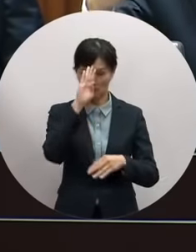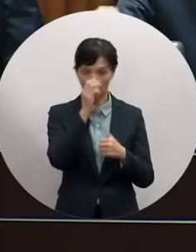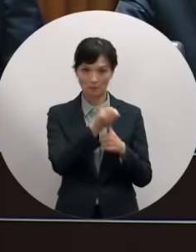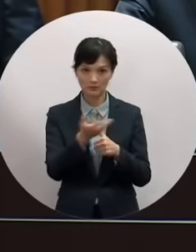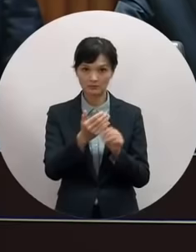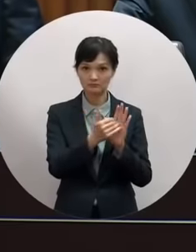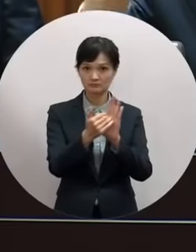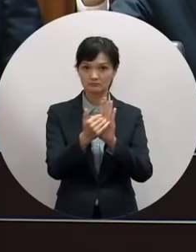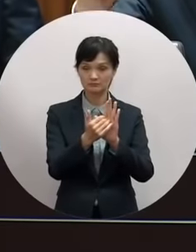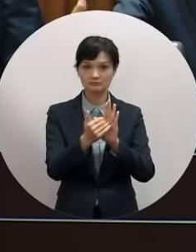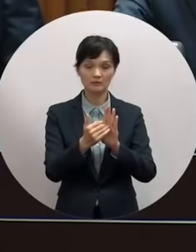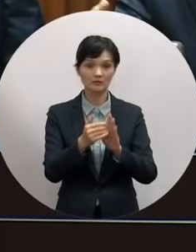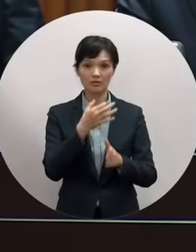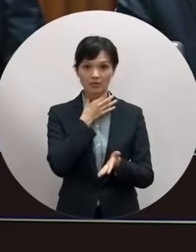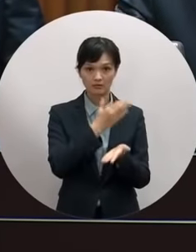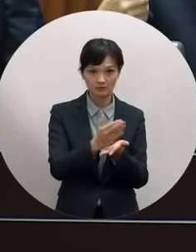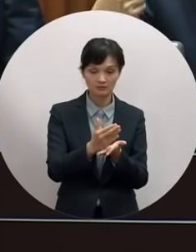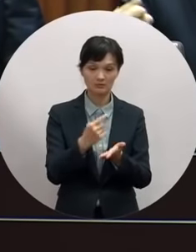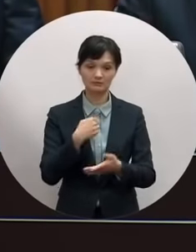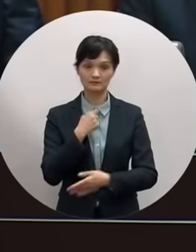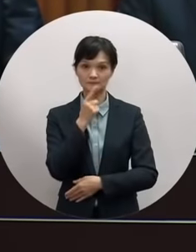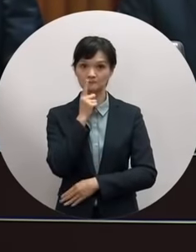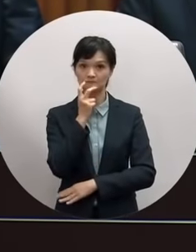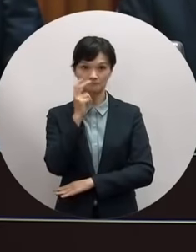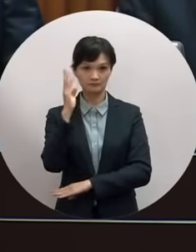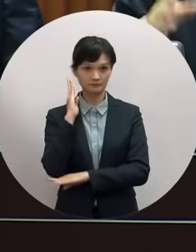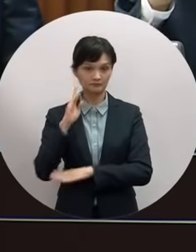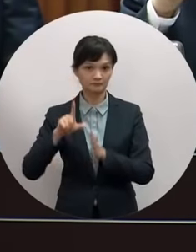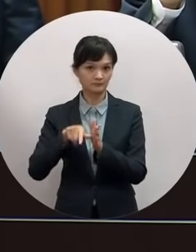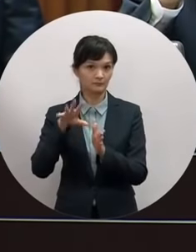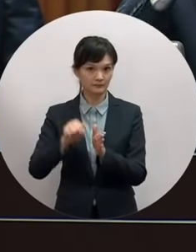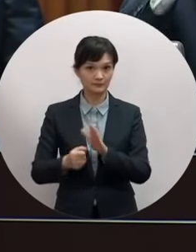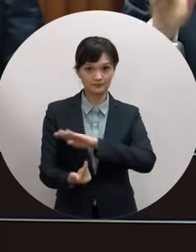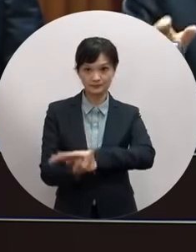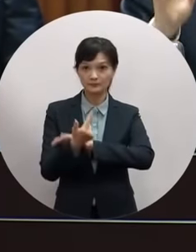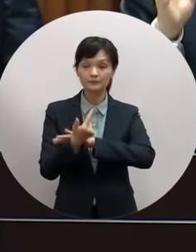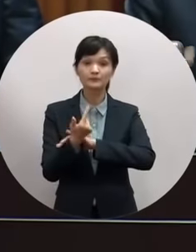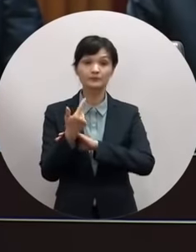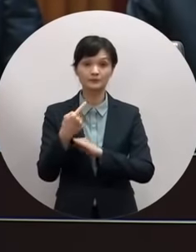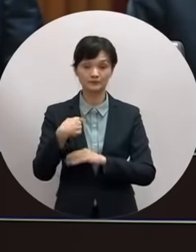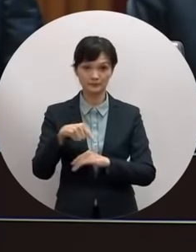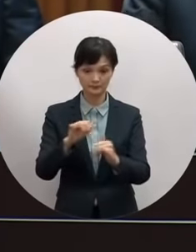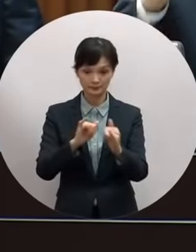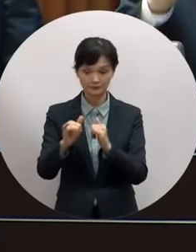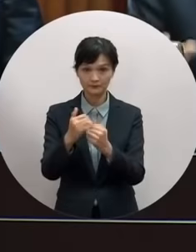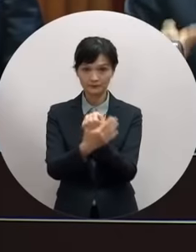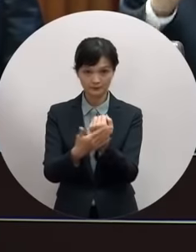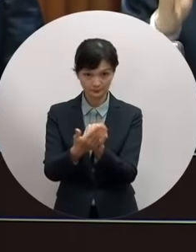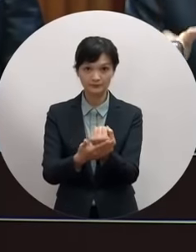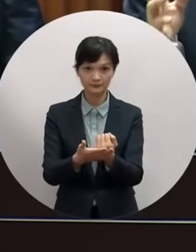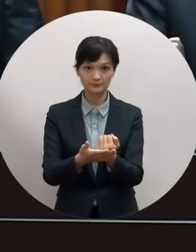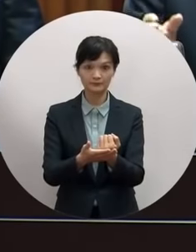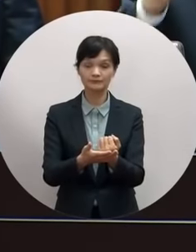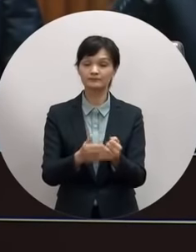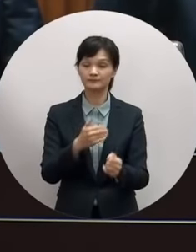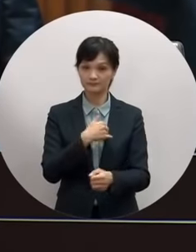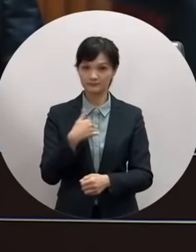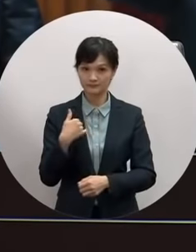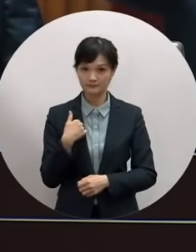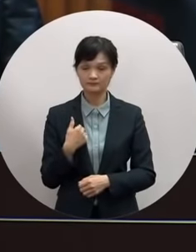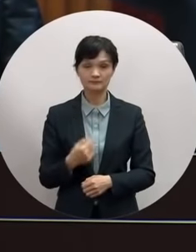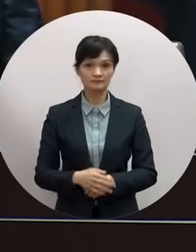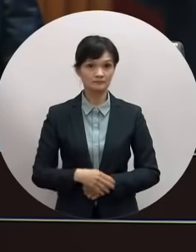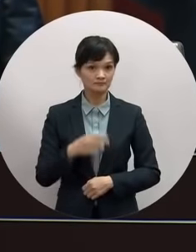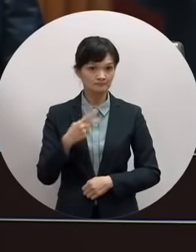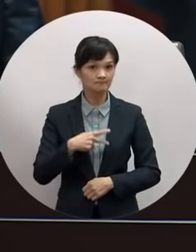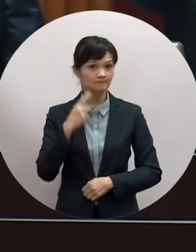央在第一时间可以有力来保护国民。但我们还是觉得，就是尽力再来